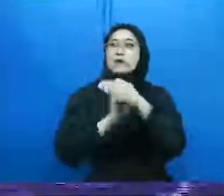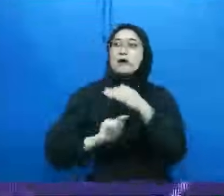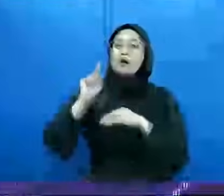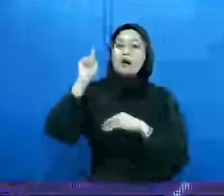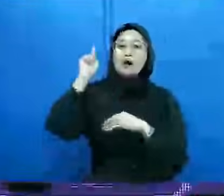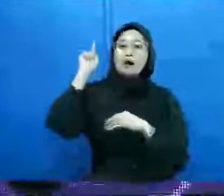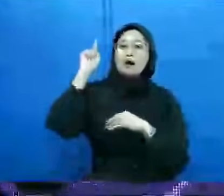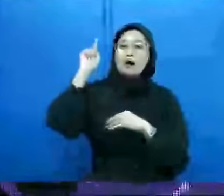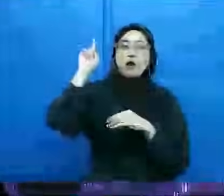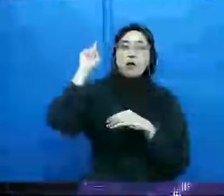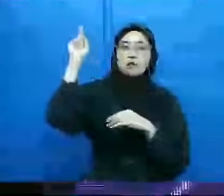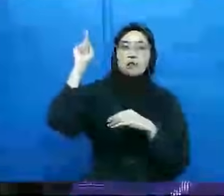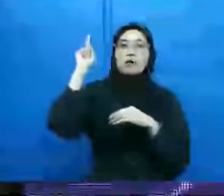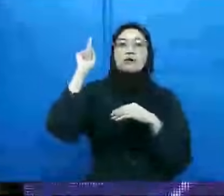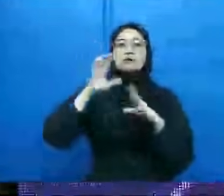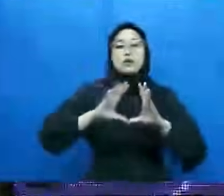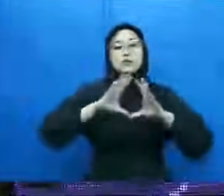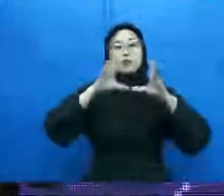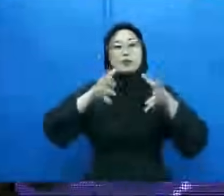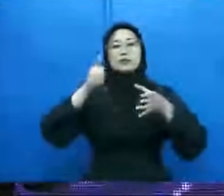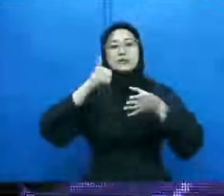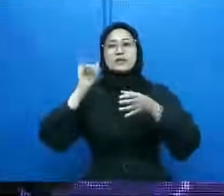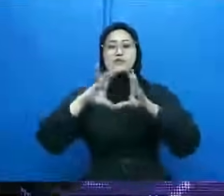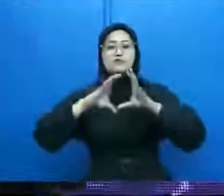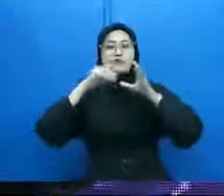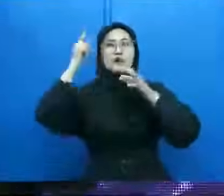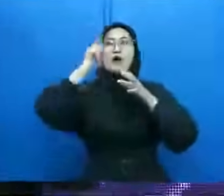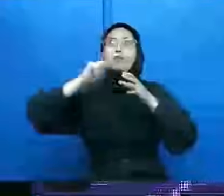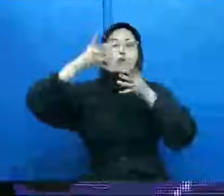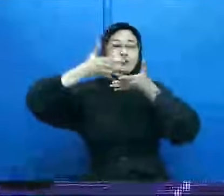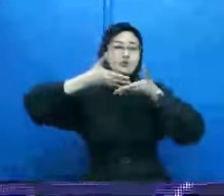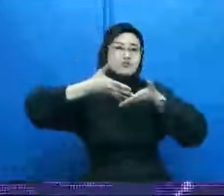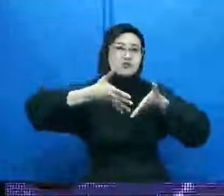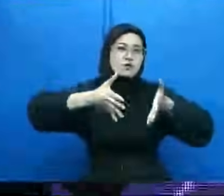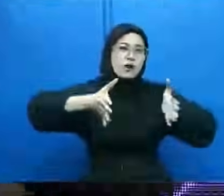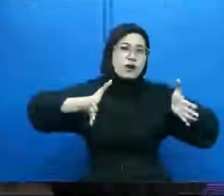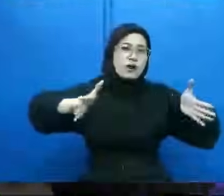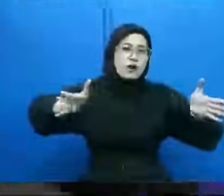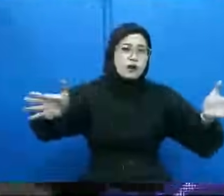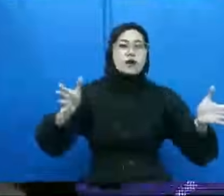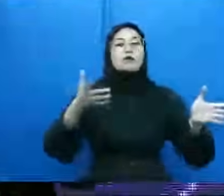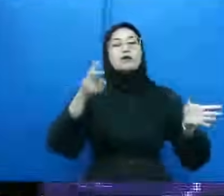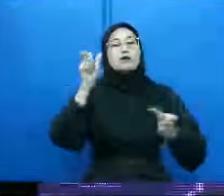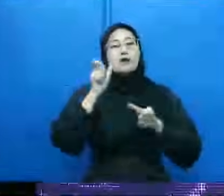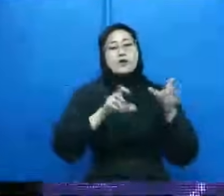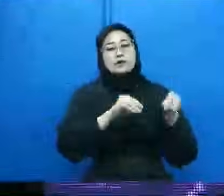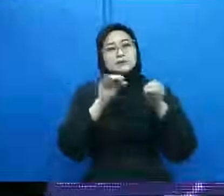akan bentangkan tempat-tempat yang luas di bumi untuk mengantarkan rezeki yang sebanyak-banyaknya sampai dia puas.